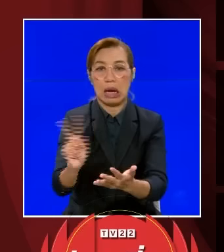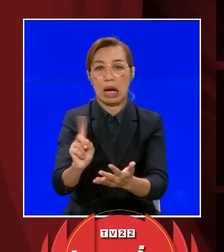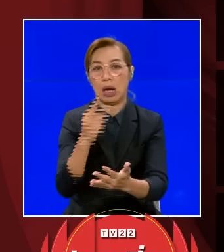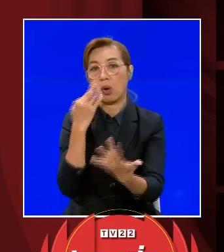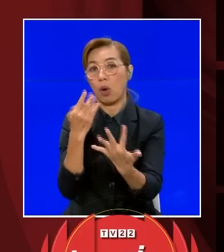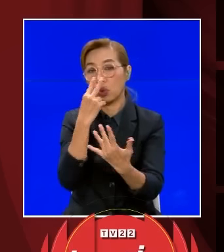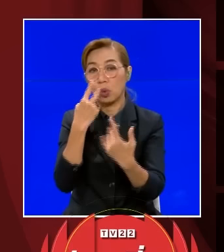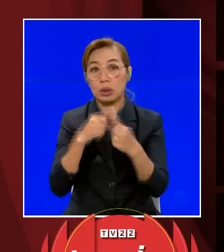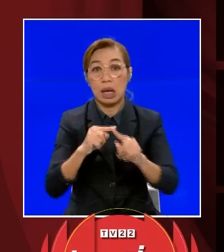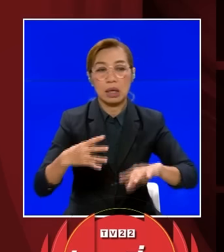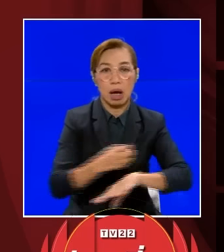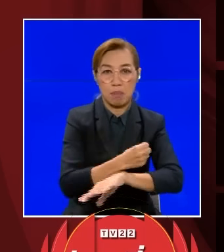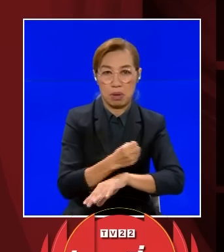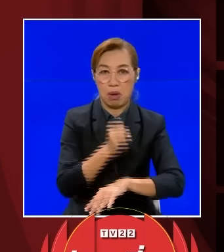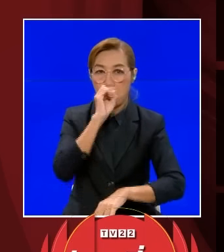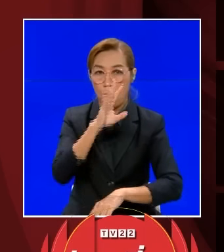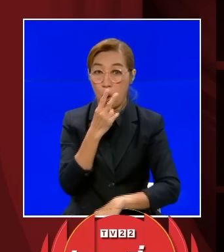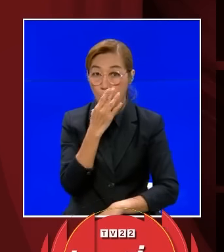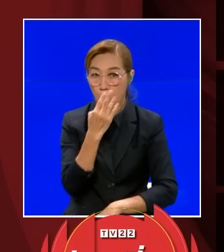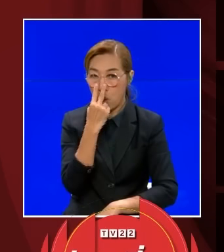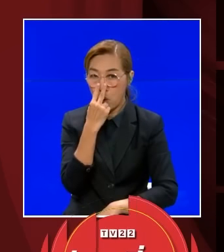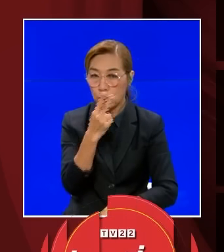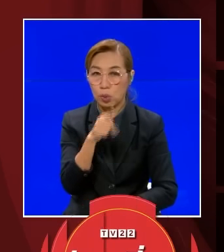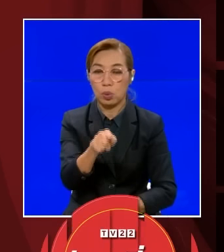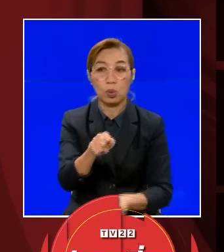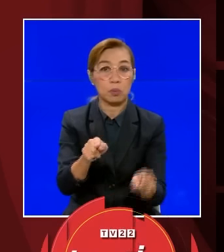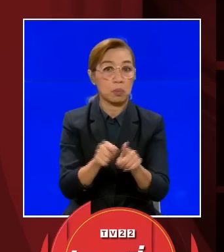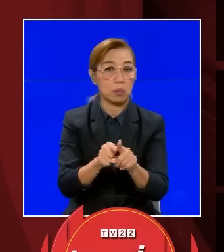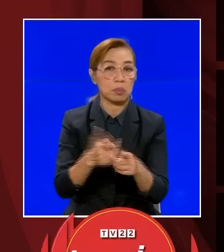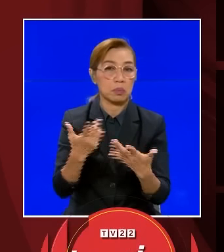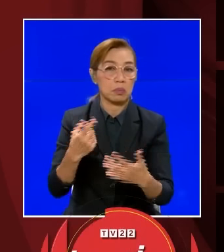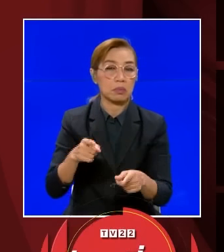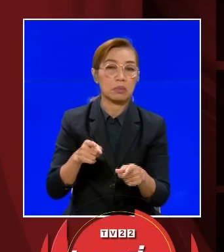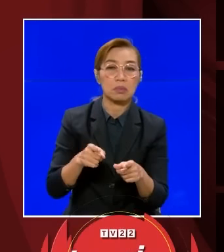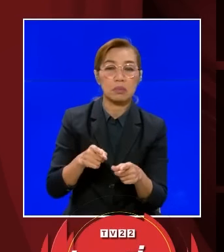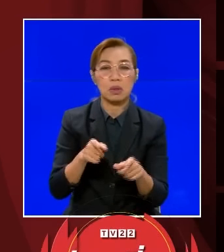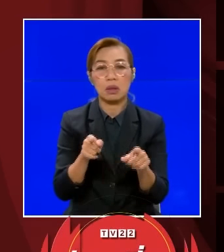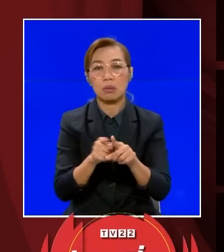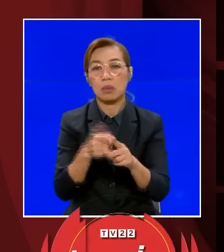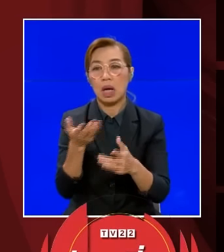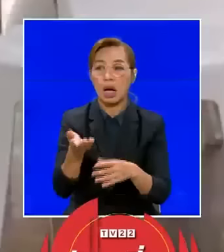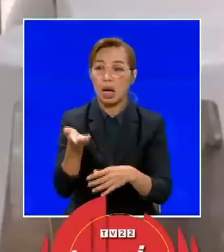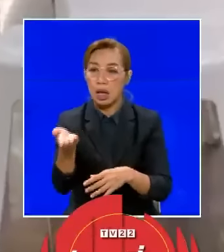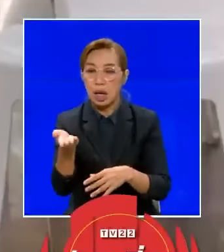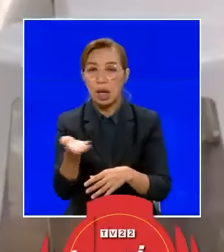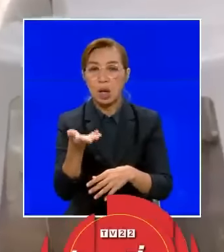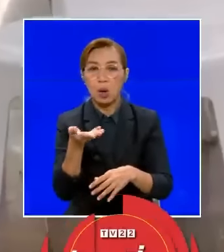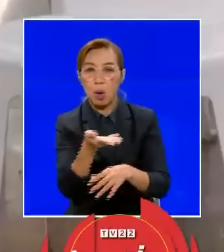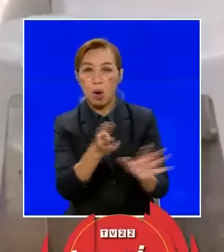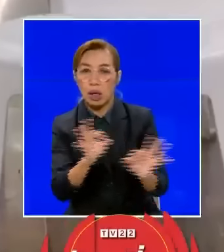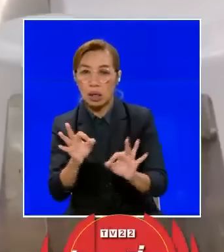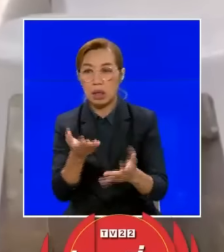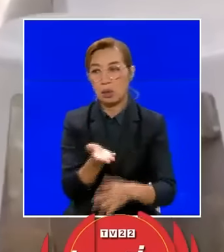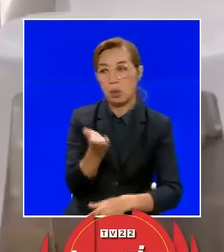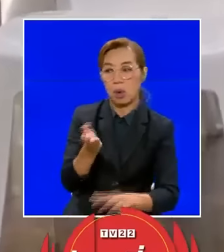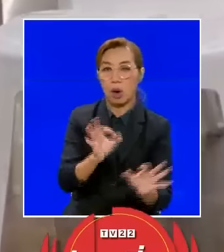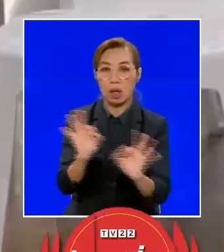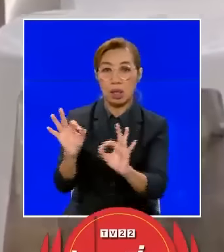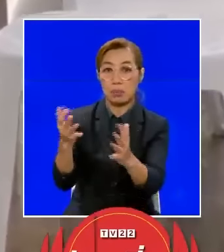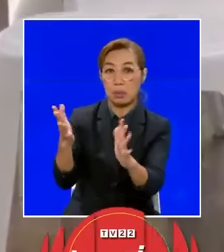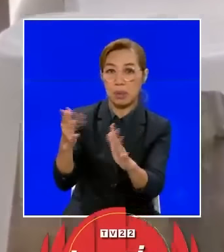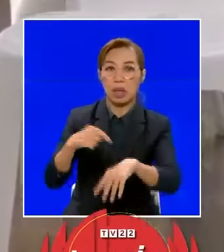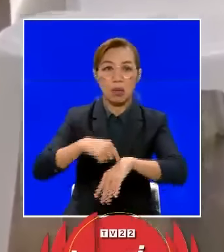ทางการเมืองเขาบอกว่าให้จับตาดูดี ๆ ถ้ามันไม่ใช่ประเภทขอไม่ว่าฝั่งไหนขอเลื่อนหรือว่าขออะไรที่มันจะยืดอายุออกไ